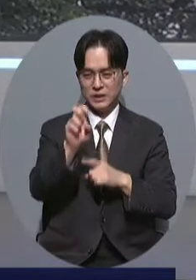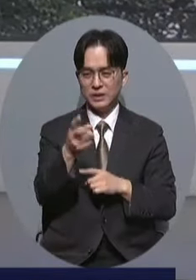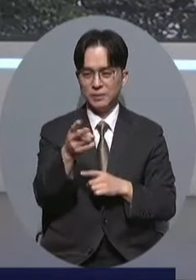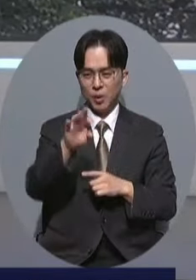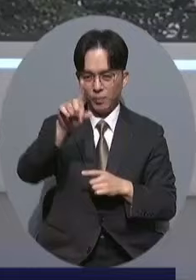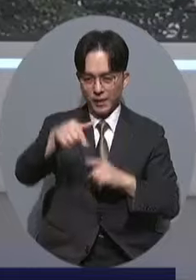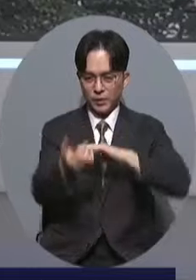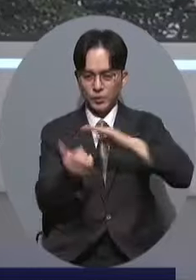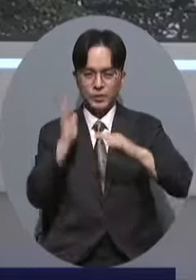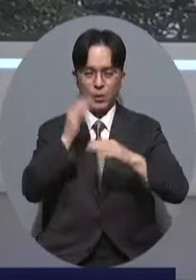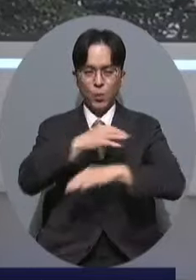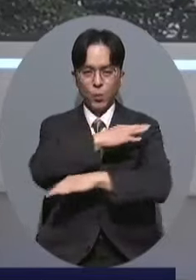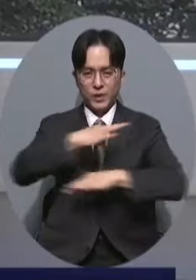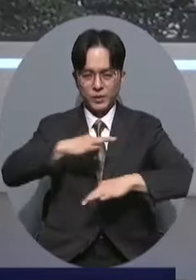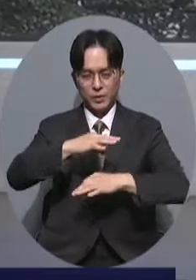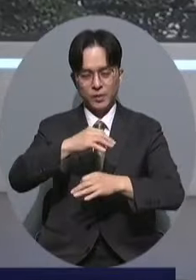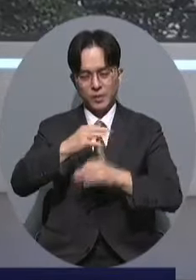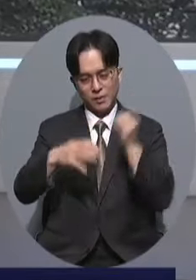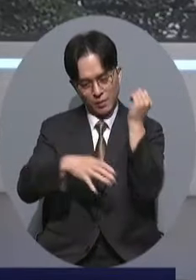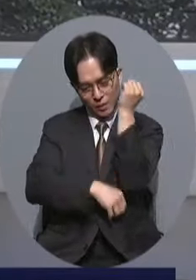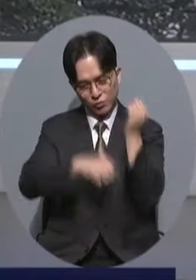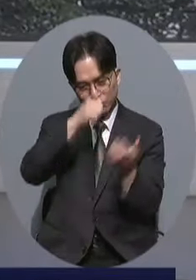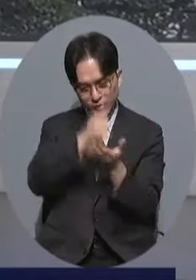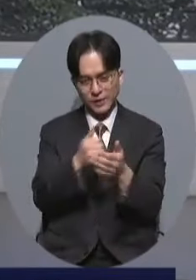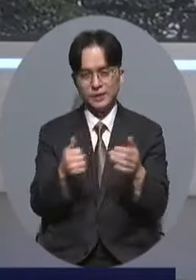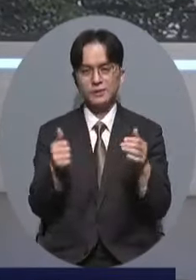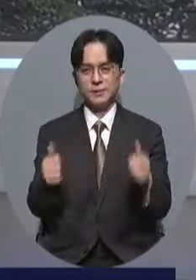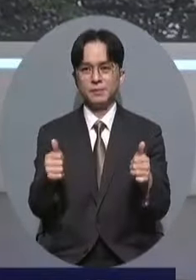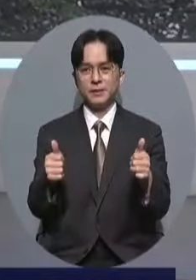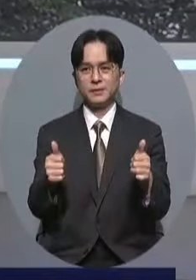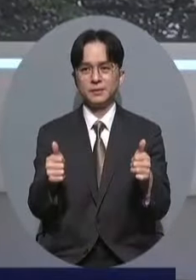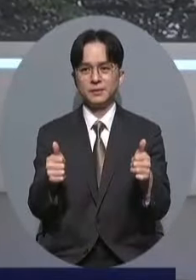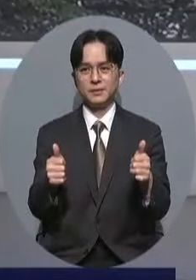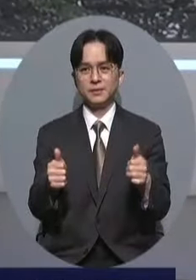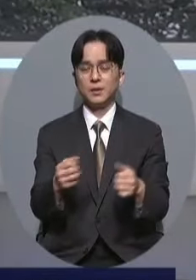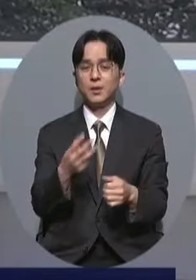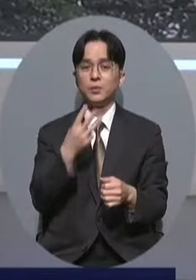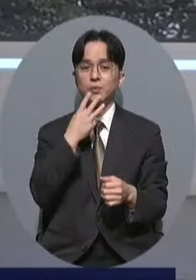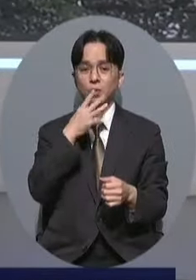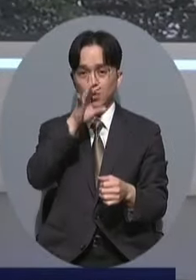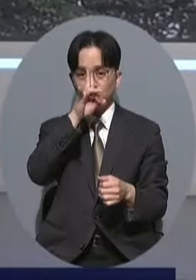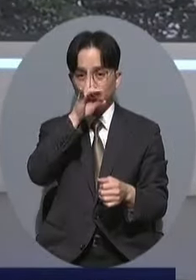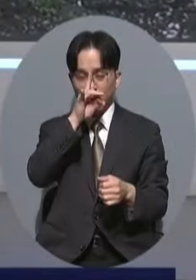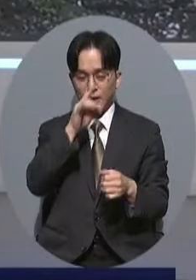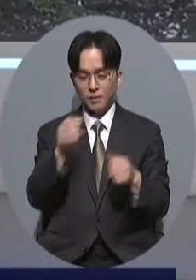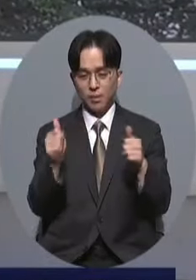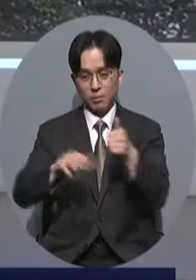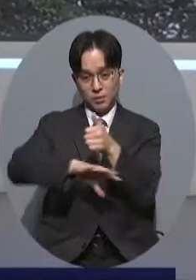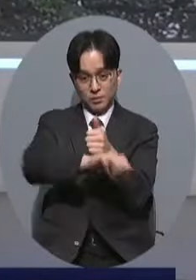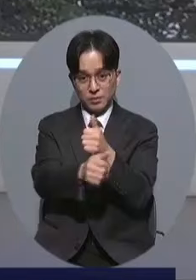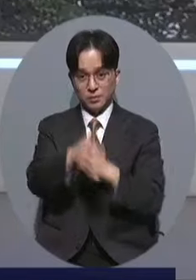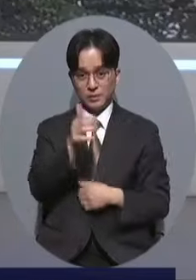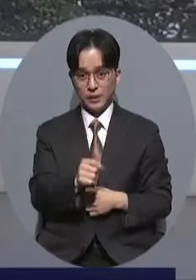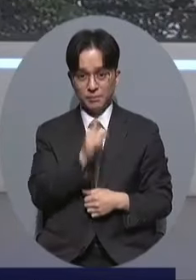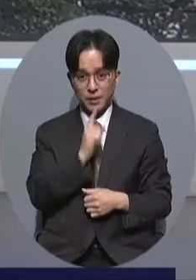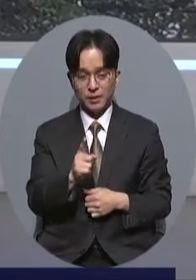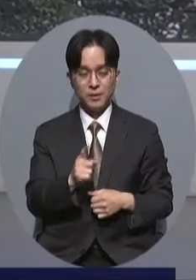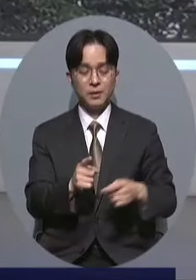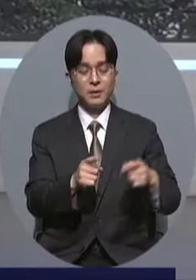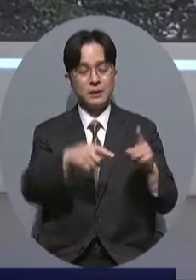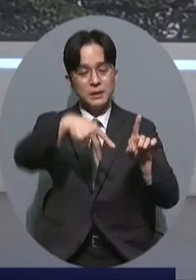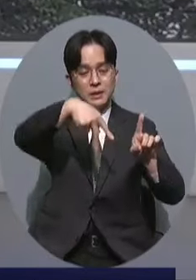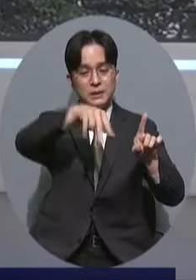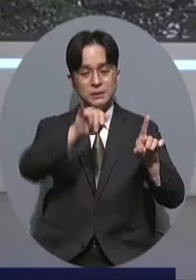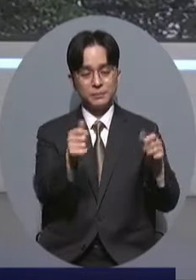1심이었습니다. 김정중 서울중앙지법원장은 재판장의 허가사항이라면서 재판부가 판단할 것이라는 입장을 밝힌